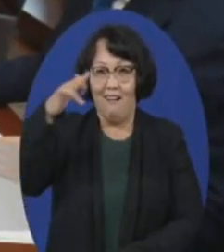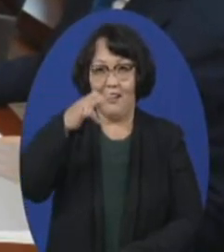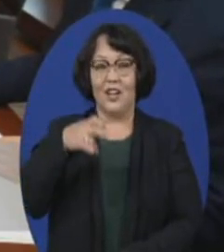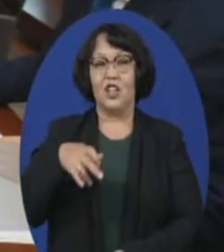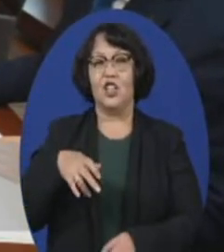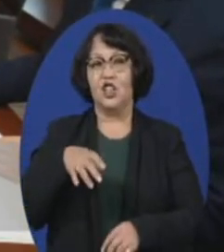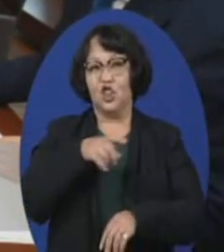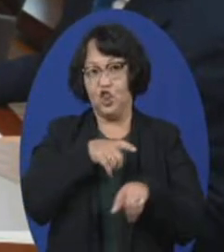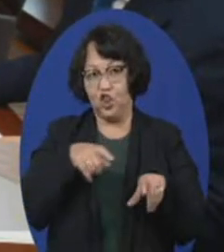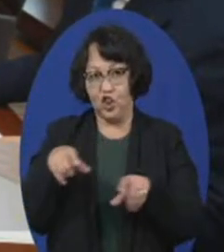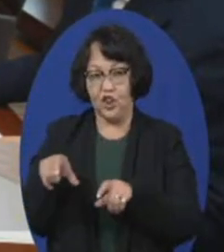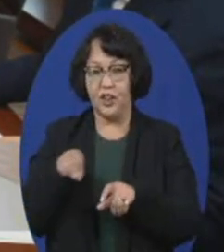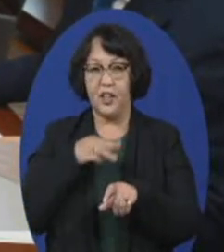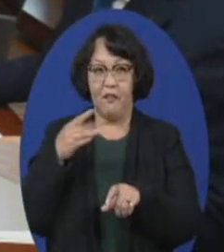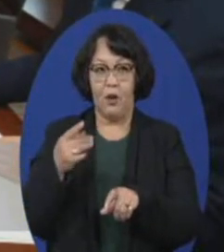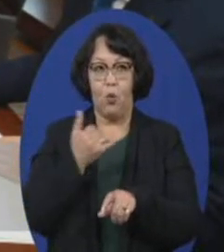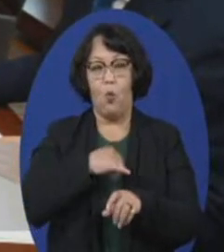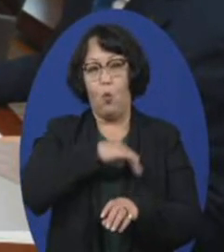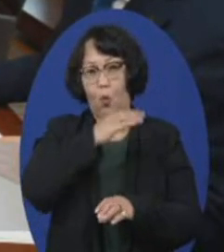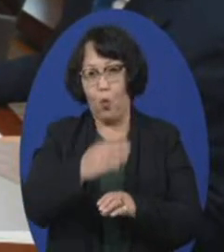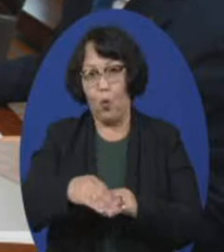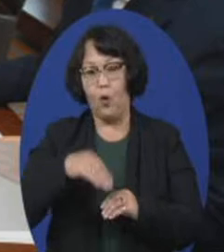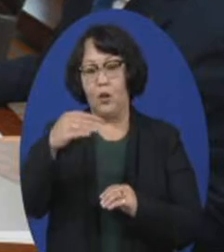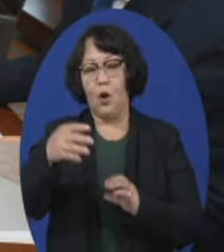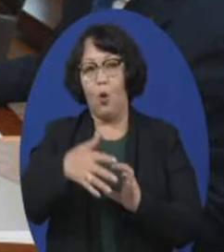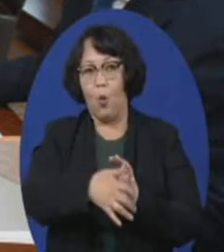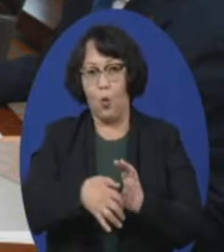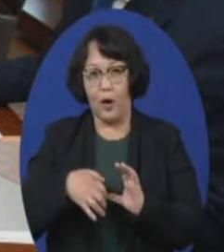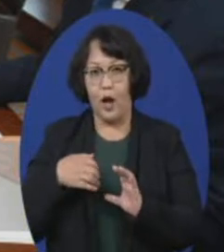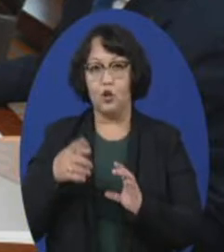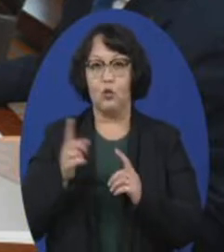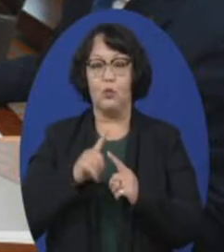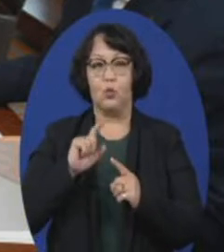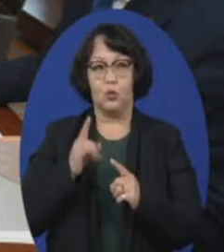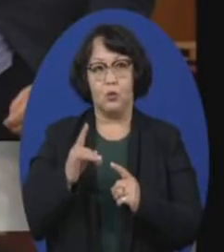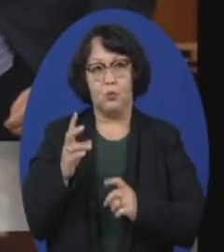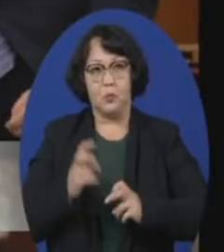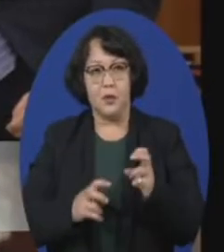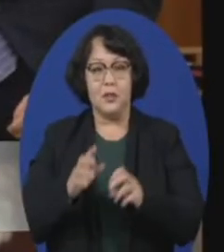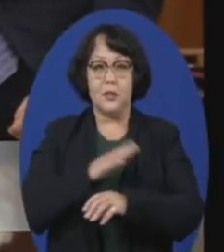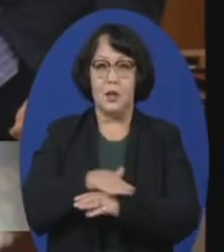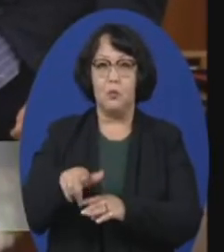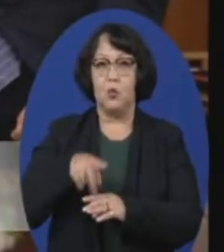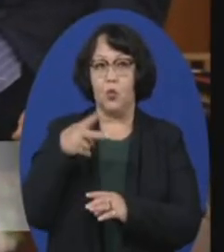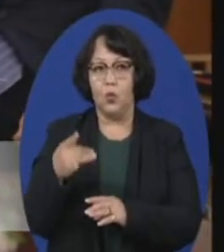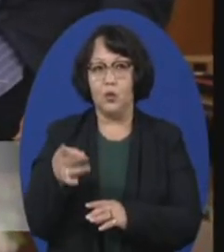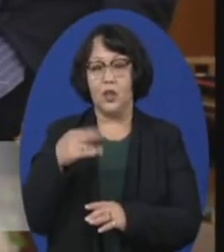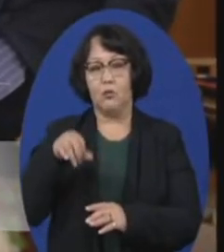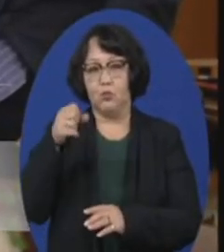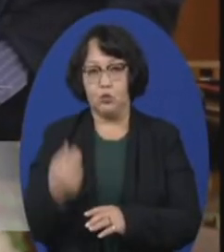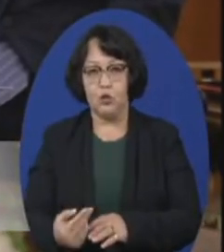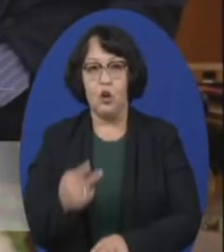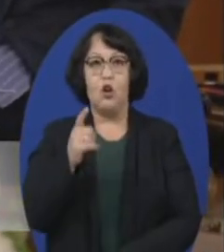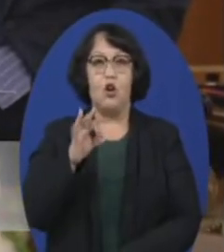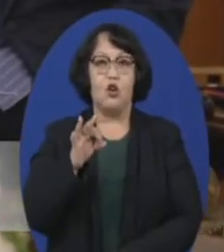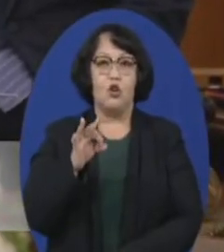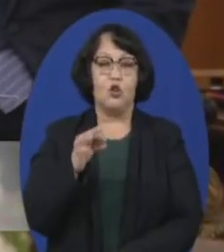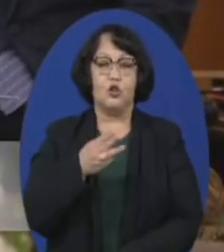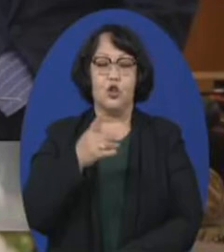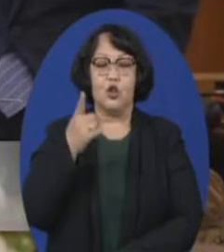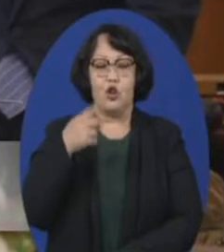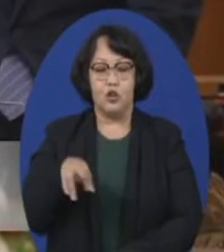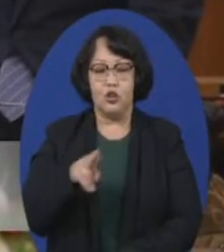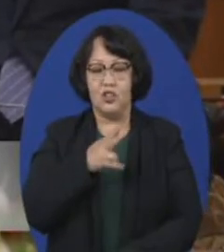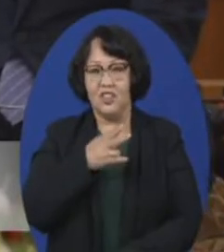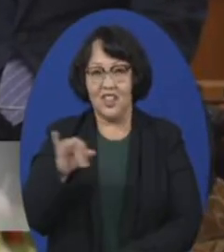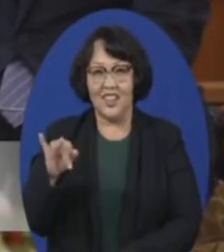тээвэр, уулуурхай, катодын зэс боловсруулах үйлдвэр, төмрийн хөдөр боловсруулах үйлдвэр, зам гүүр болоод идэвхтэй хөшгийн хөндийн эдийн засгийн